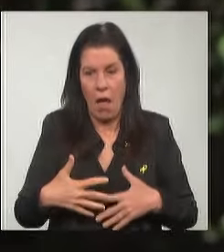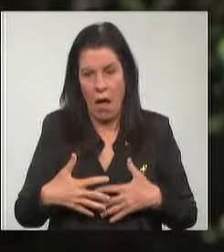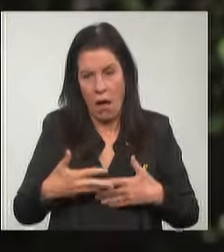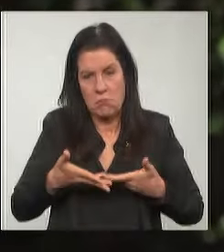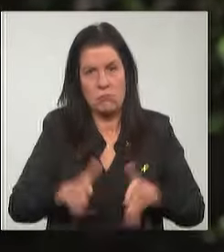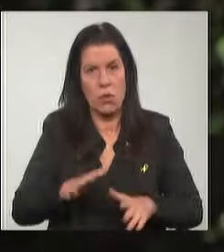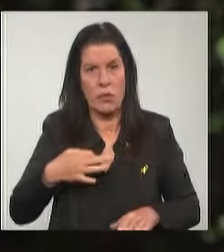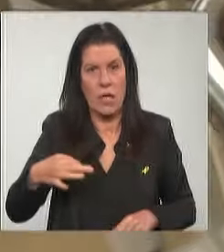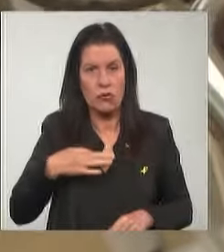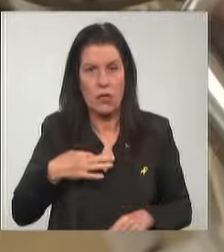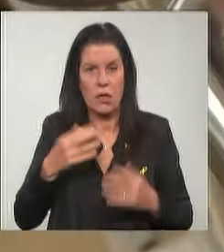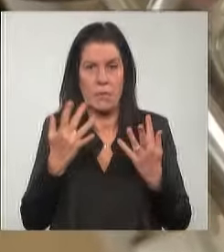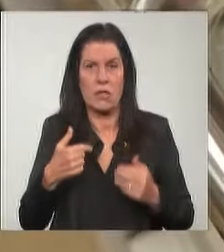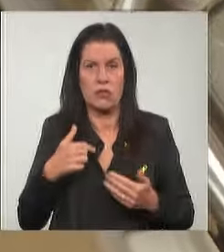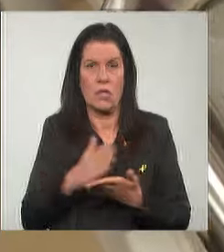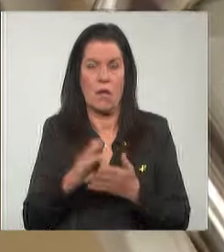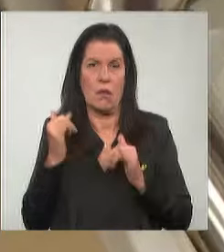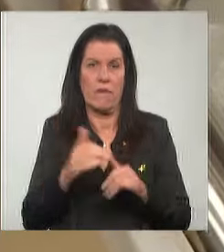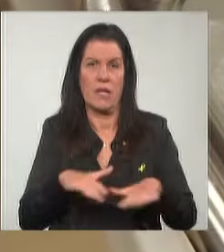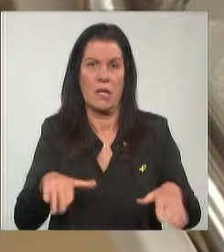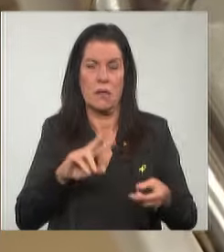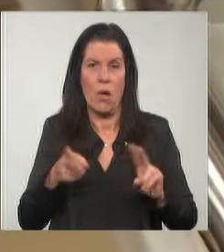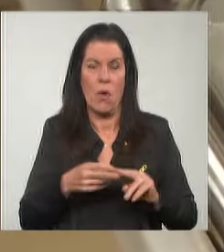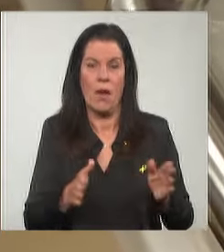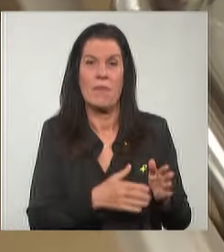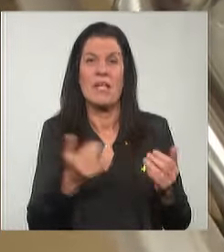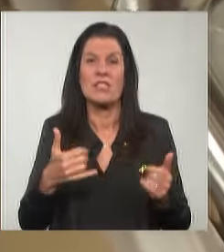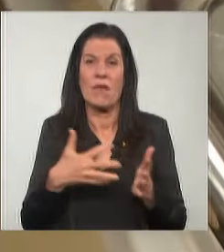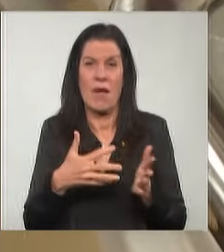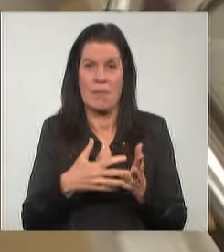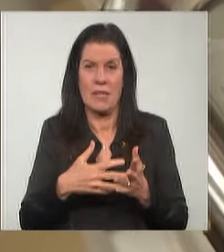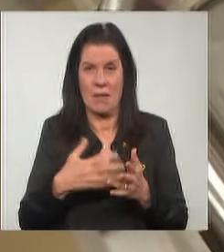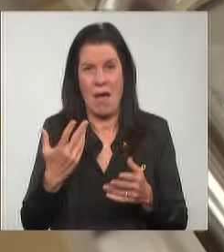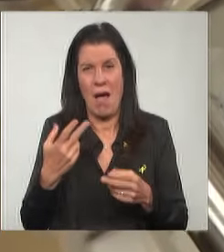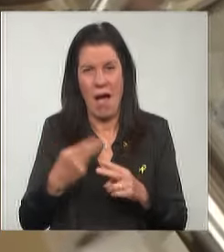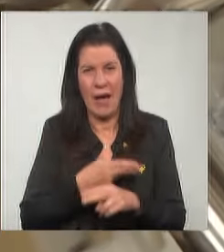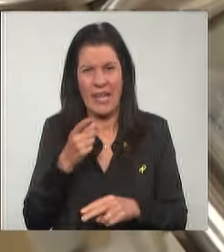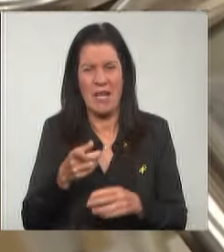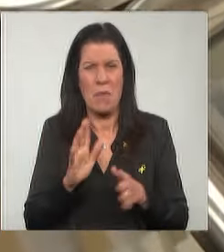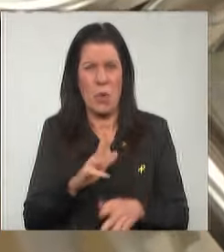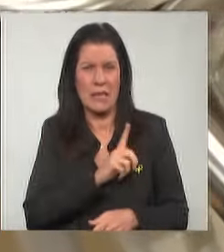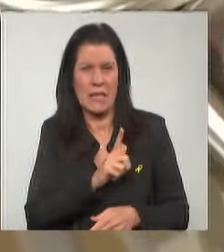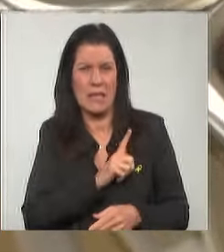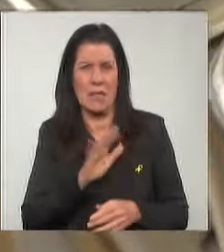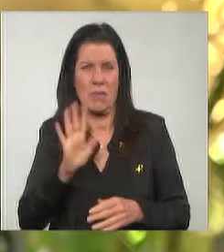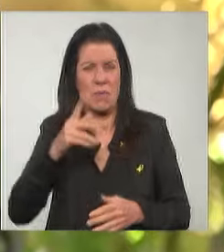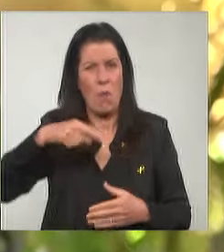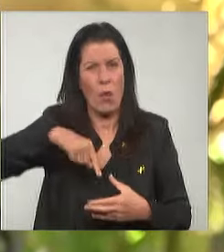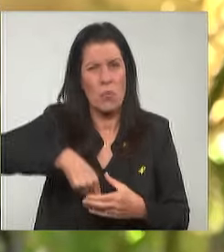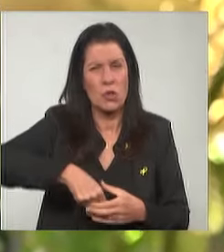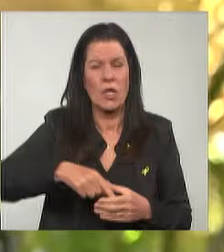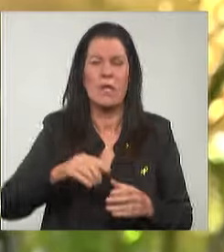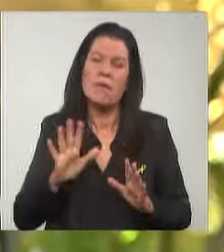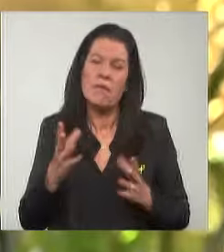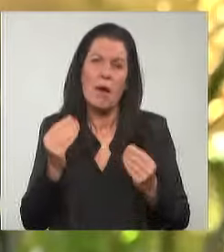החליט באמת להביא ילדים לעולם. אלא שהבדיקה המסורתית נחשבת אינטימית, פולשנית, ובשל כך נשים רבות נמנעות ממנה. כל